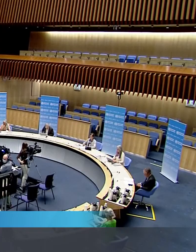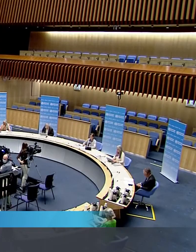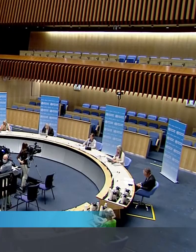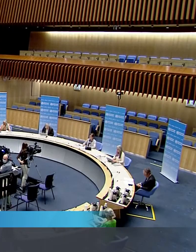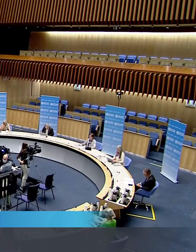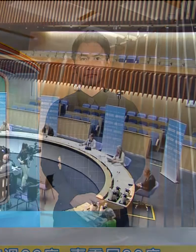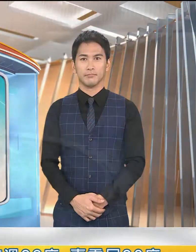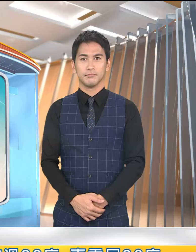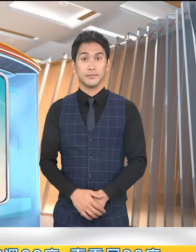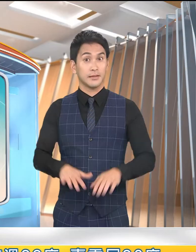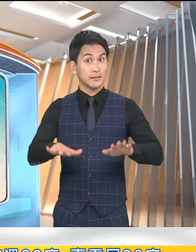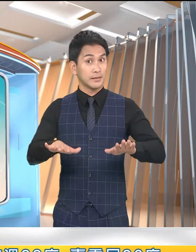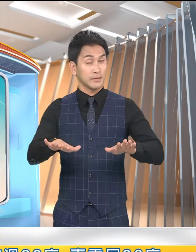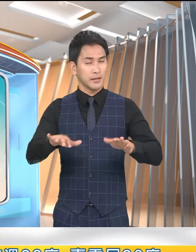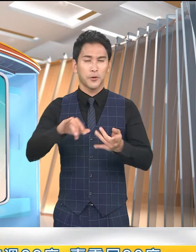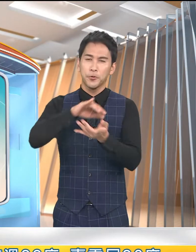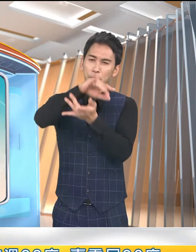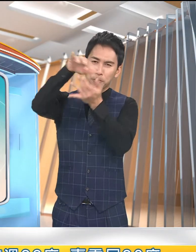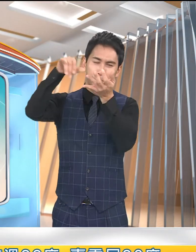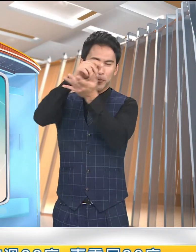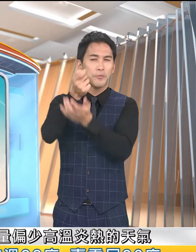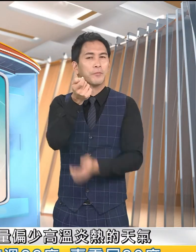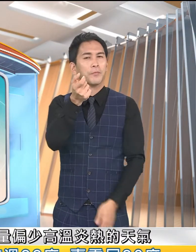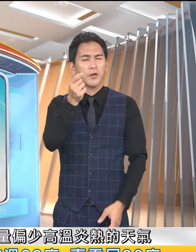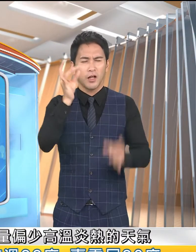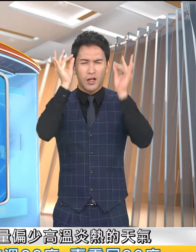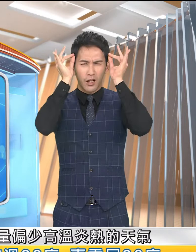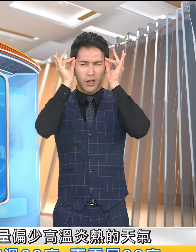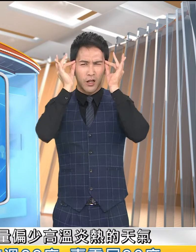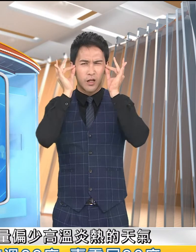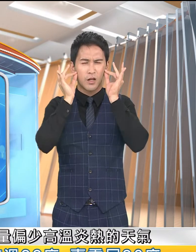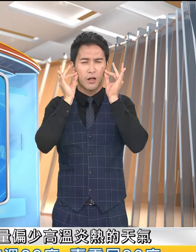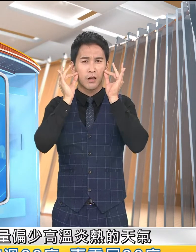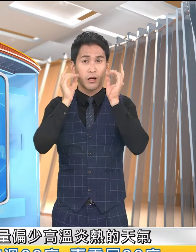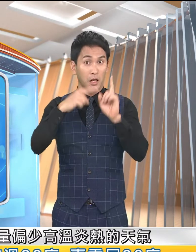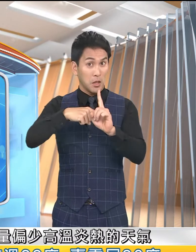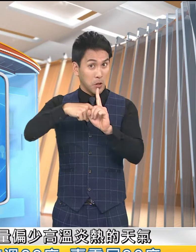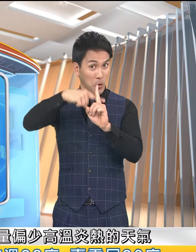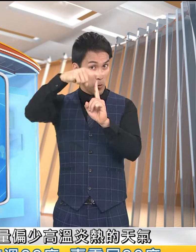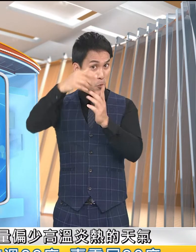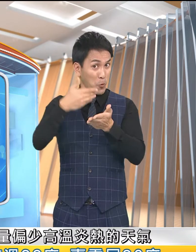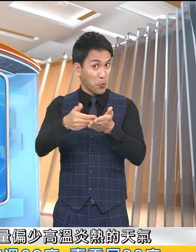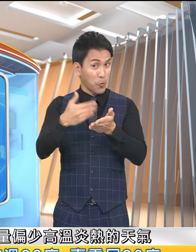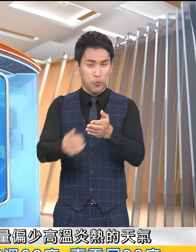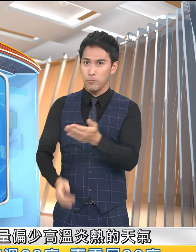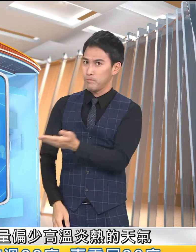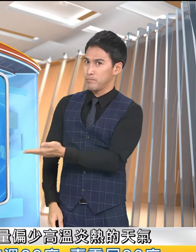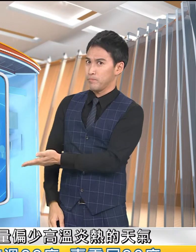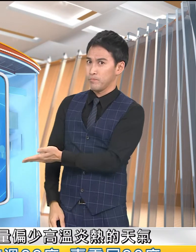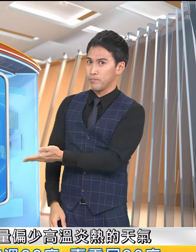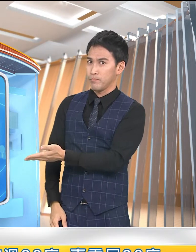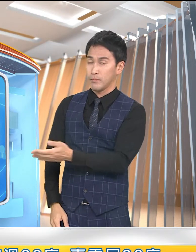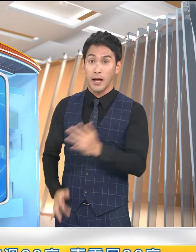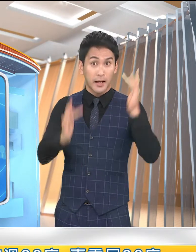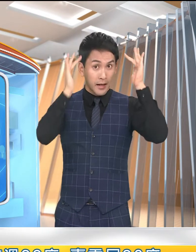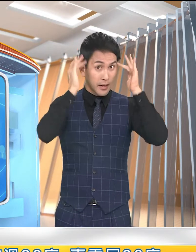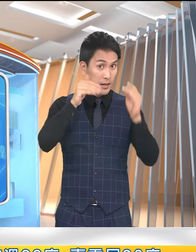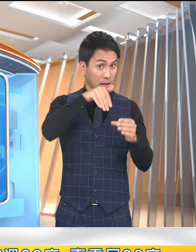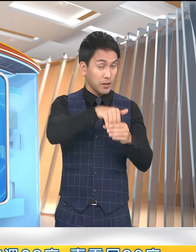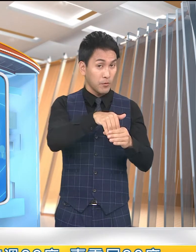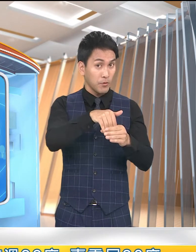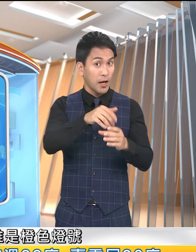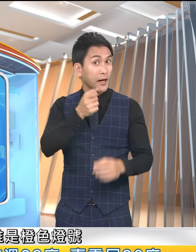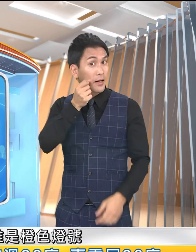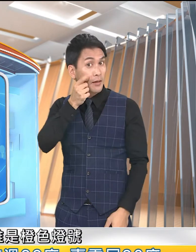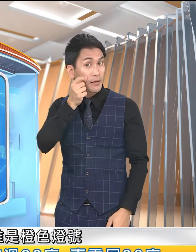编译。 关心天气，今天白天仍然是云量偏少、高温炎热的天气。画面上